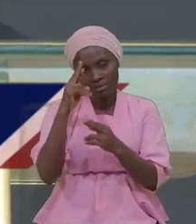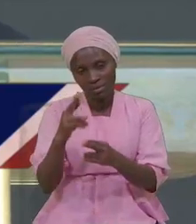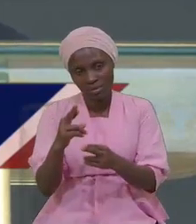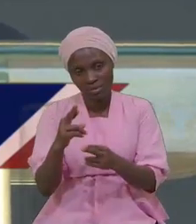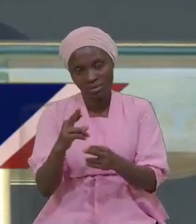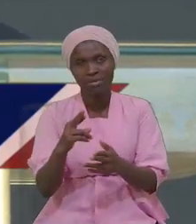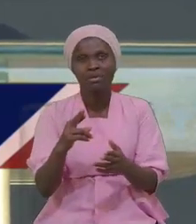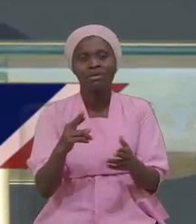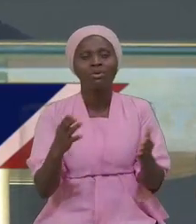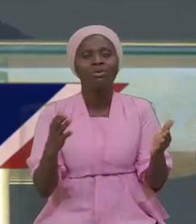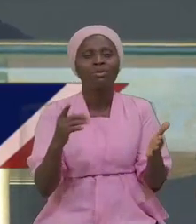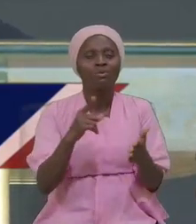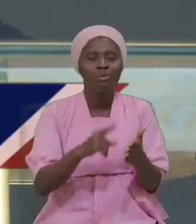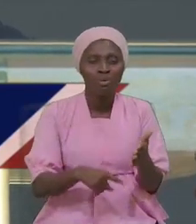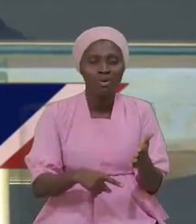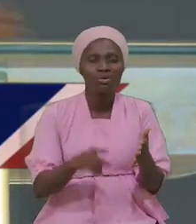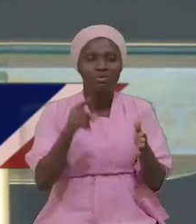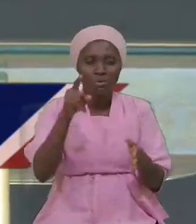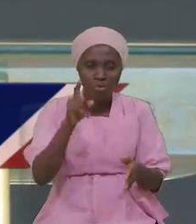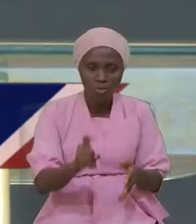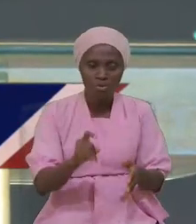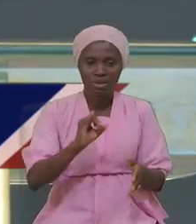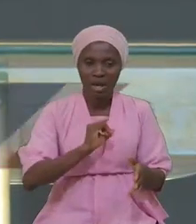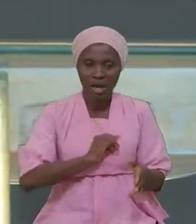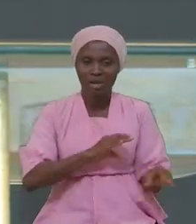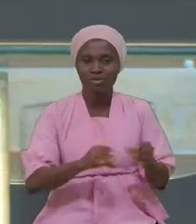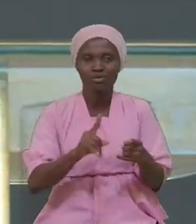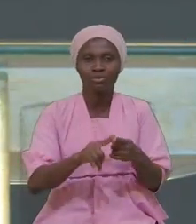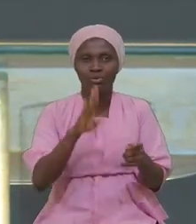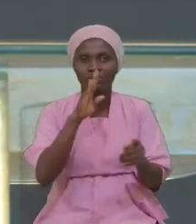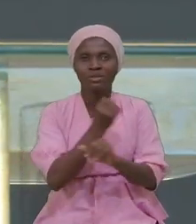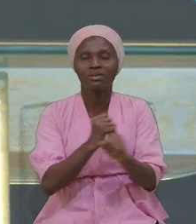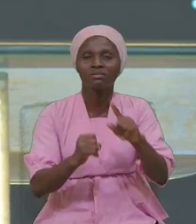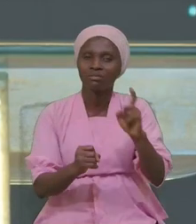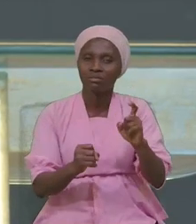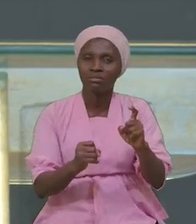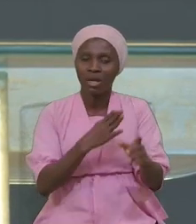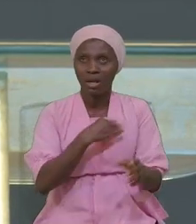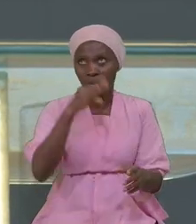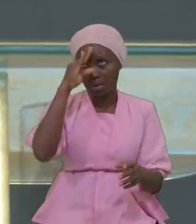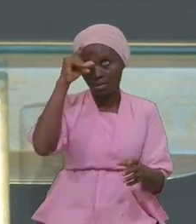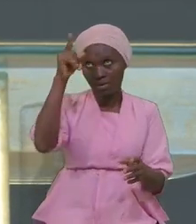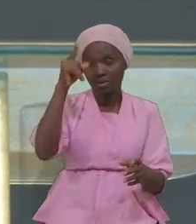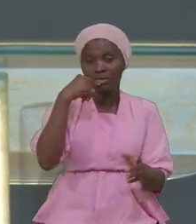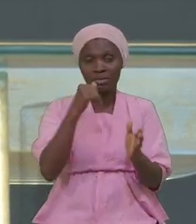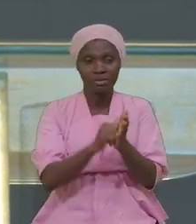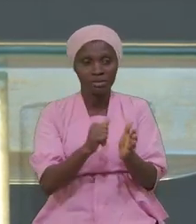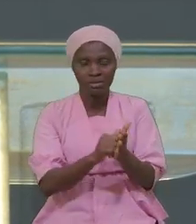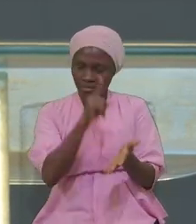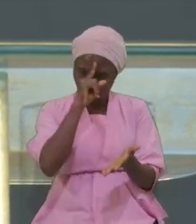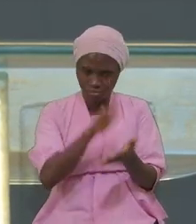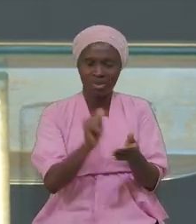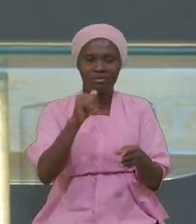demandé de la lumière, verset 30, Il les fit sortir et dit, « Seigneur,